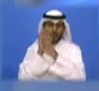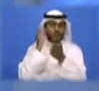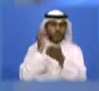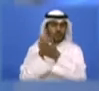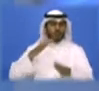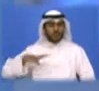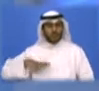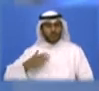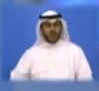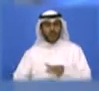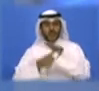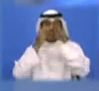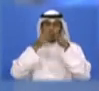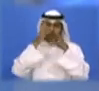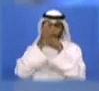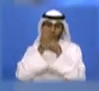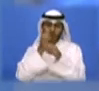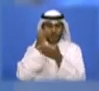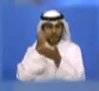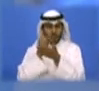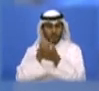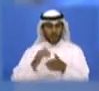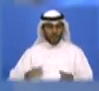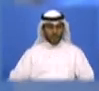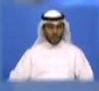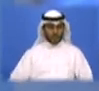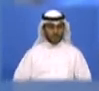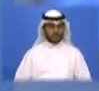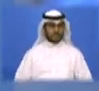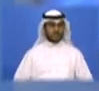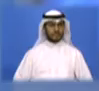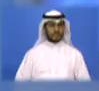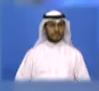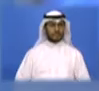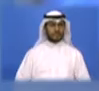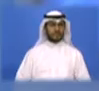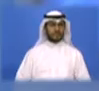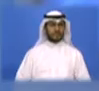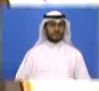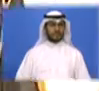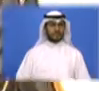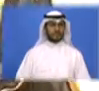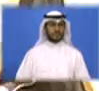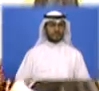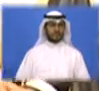أمير البلاد الشيخ صباح الأحمد الجابر الصباح حفظه الله ورعاه.